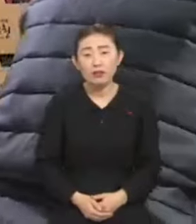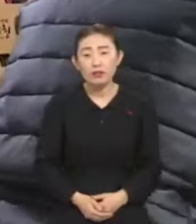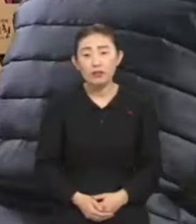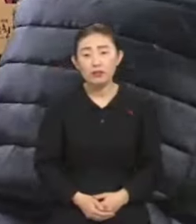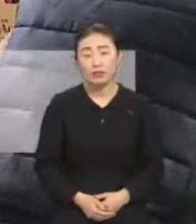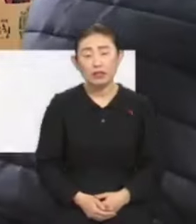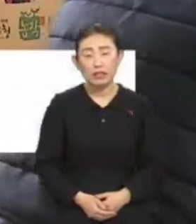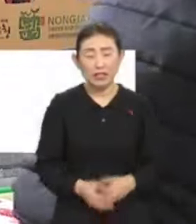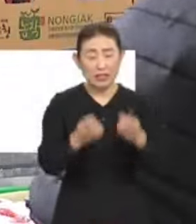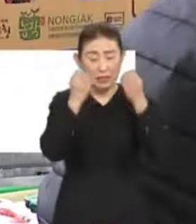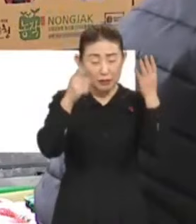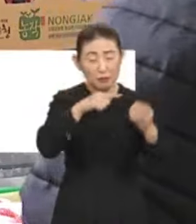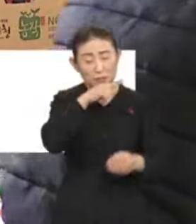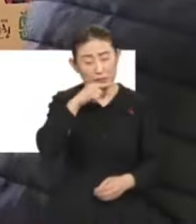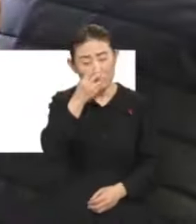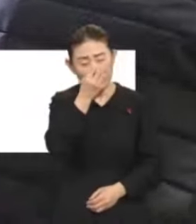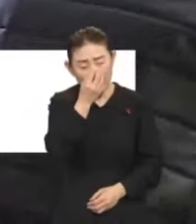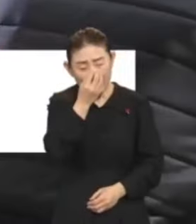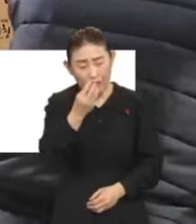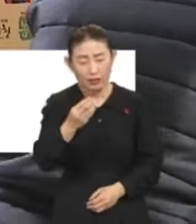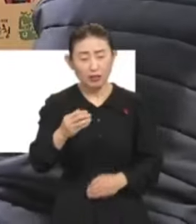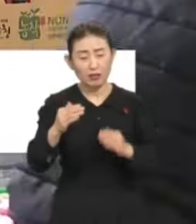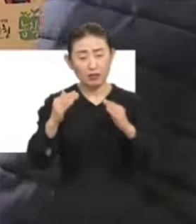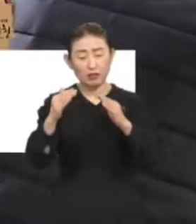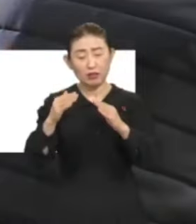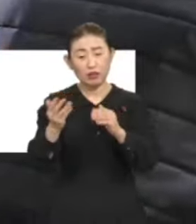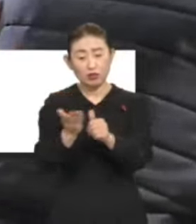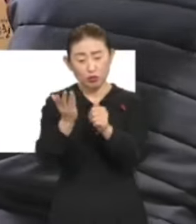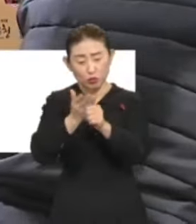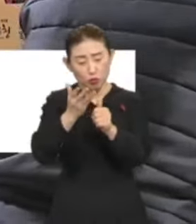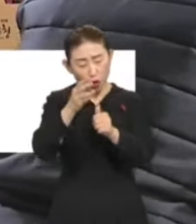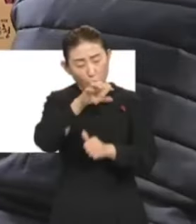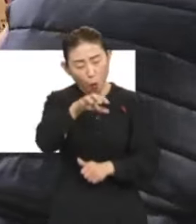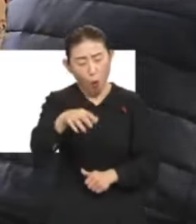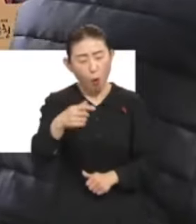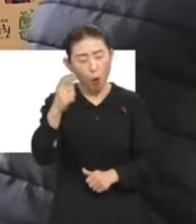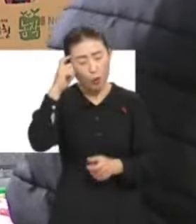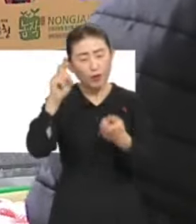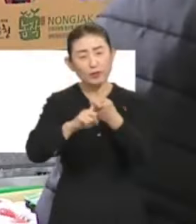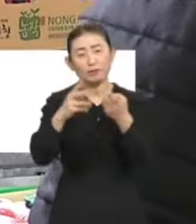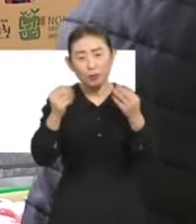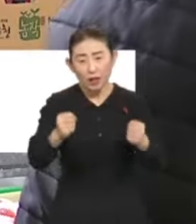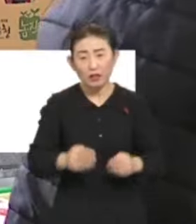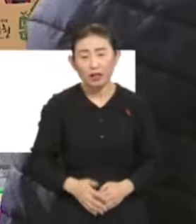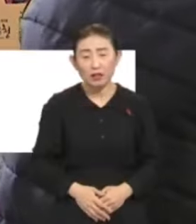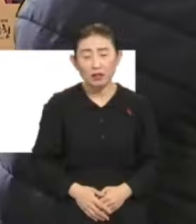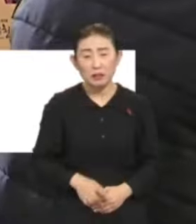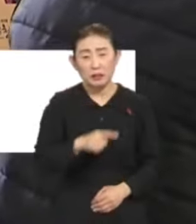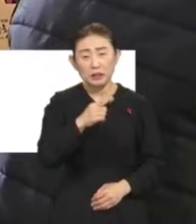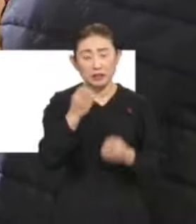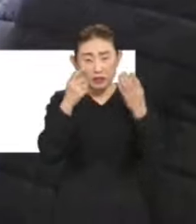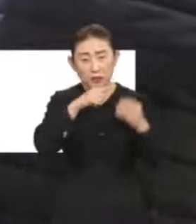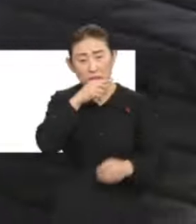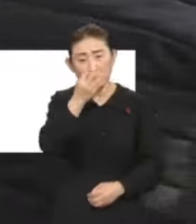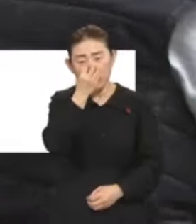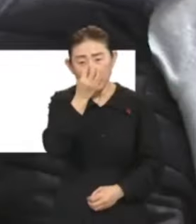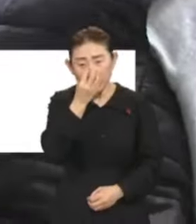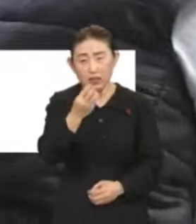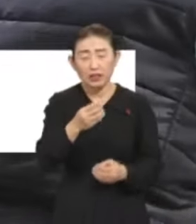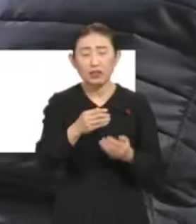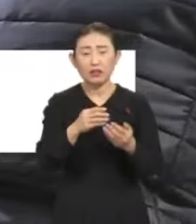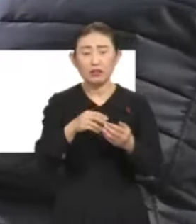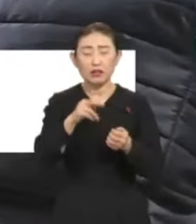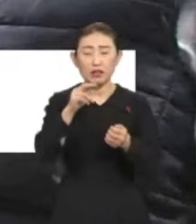농가에서도 신품종에 대한 관심이 상당히 높습니다. 논산의 경우에 올해 신품종 점유율이 한 7, 8%